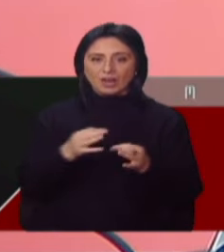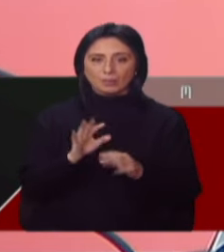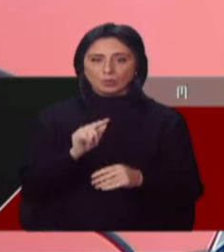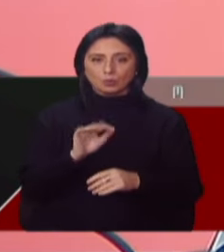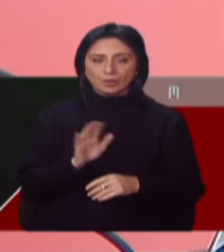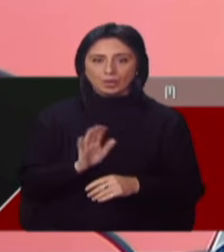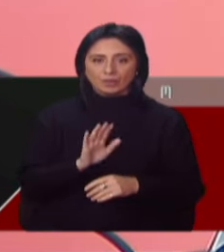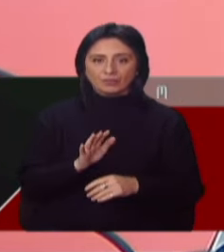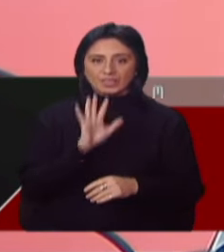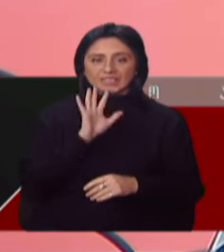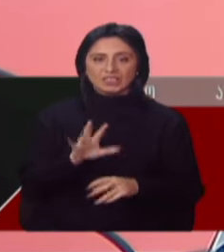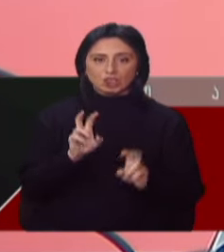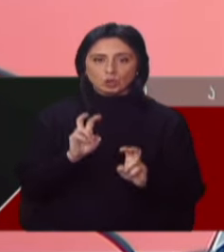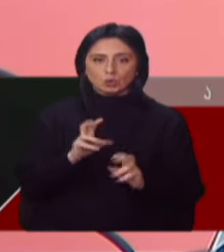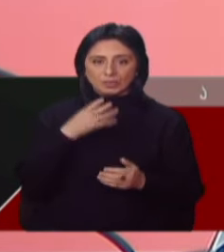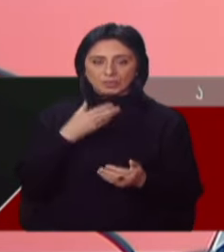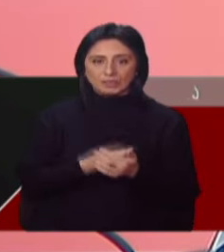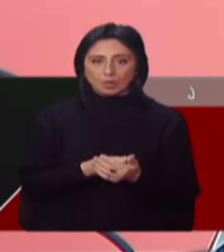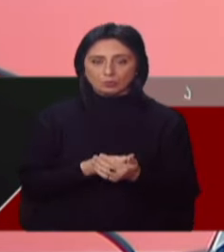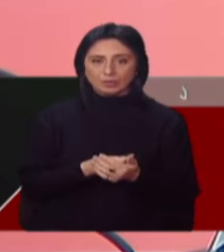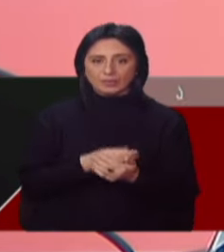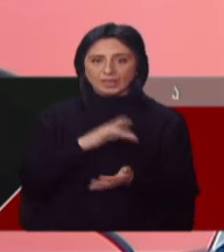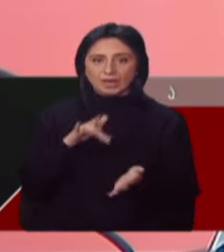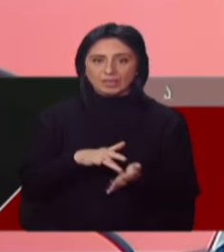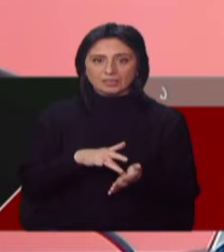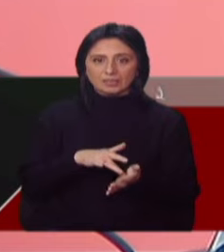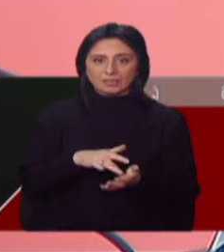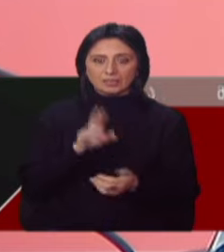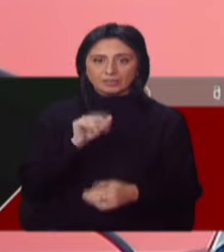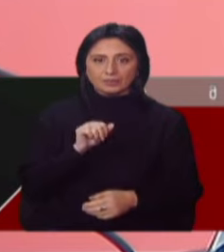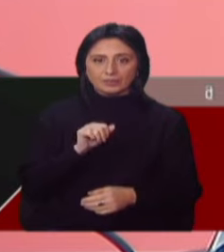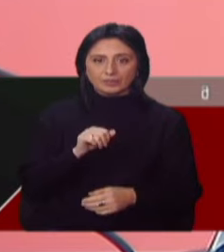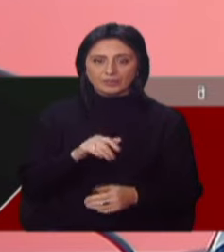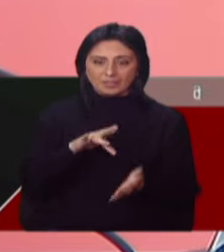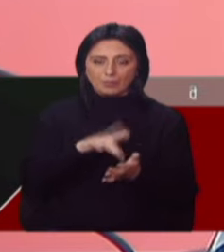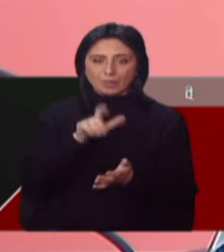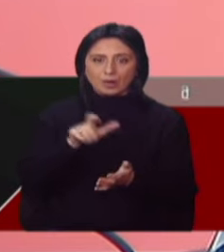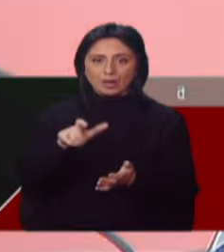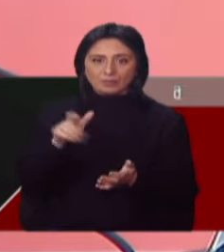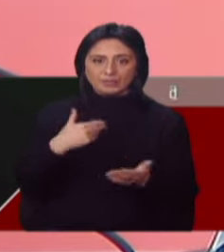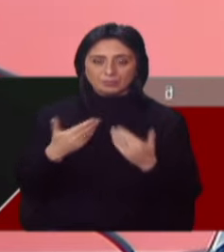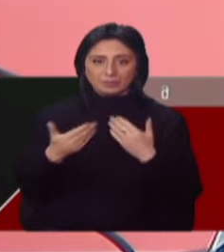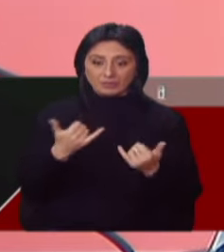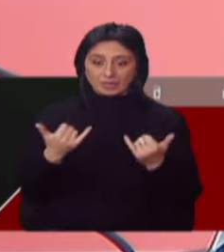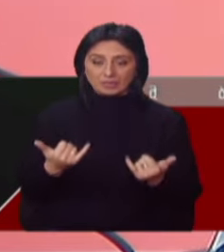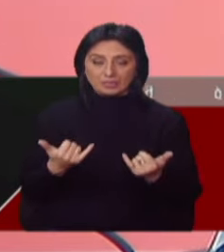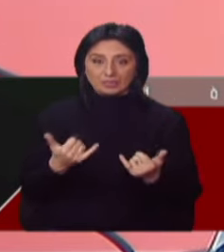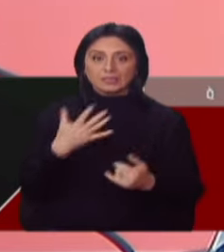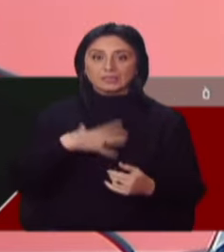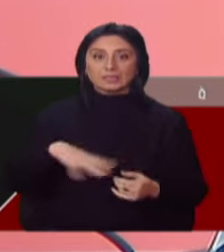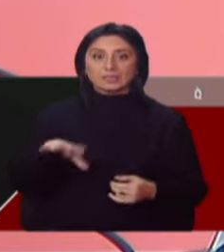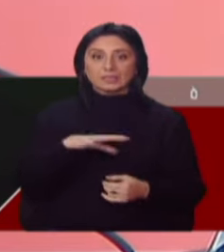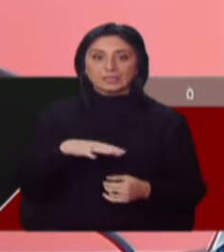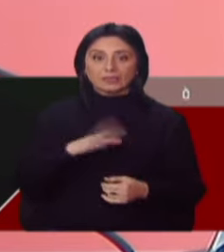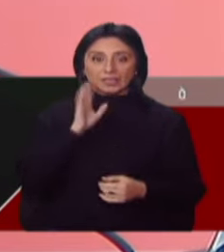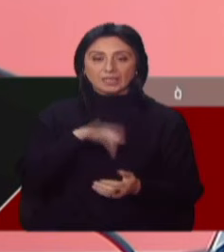არა სიძულვილი საკუთარი ქალაქის და თანაქალაქელების მიმართ. დღეს საქართველოში